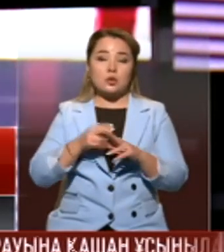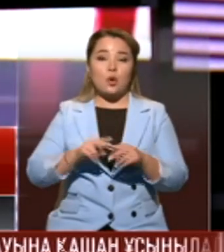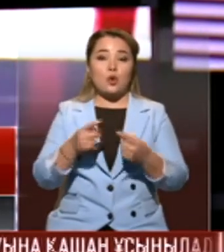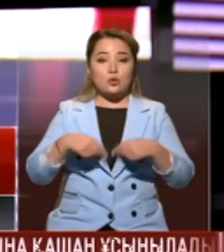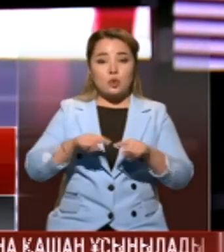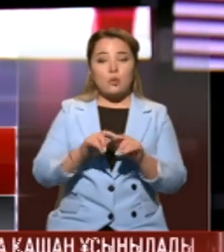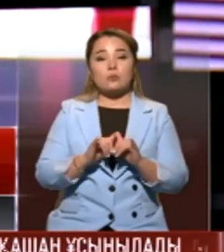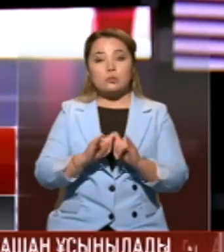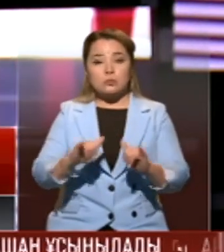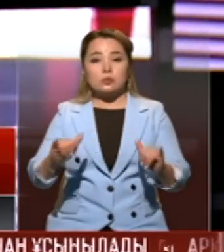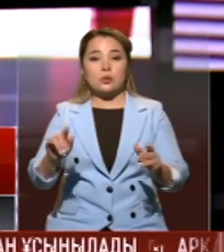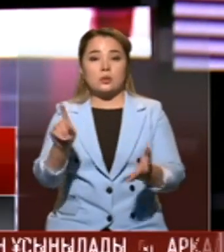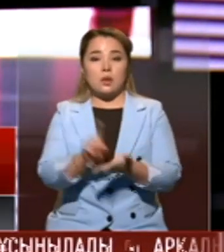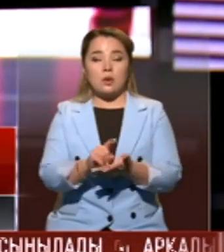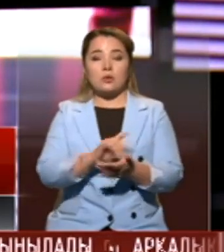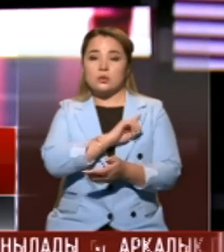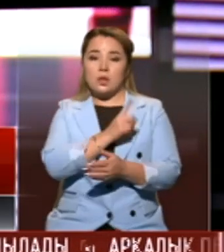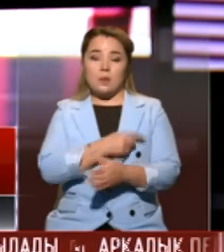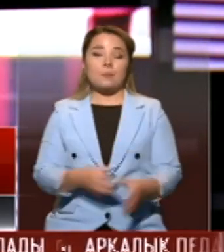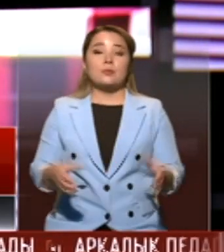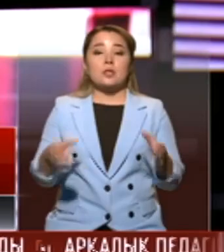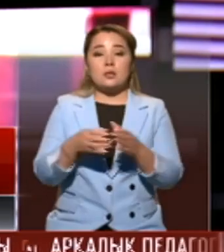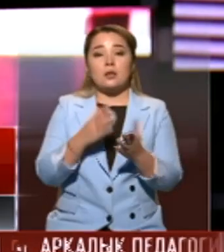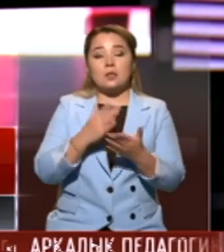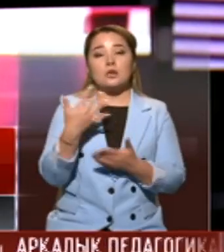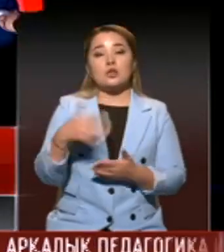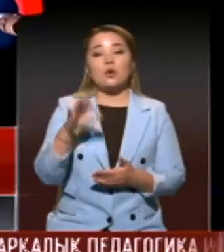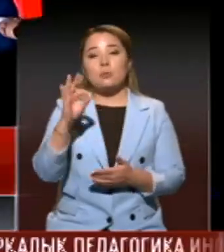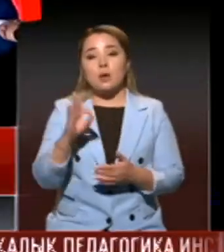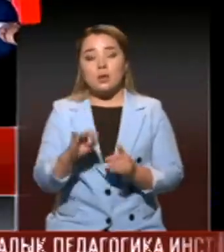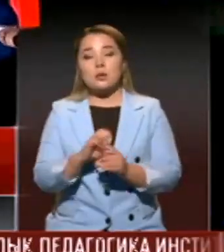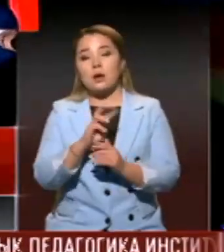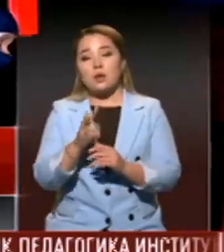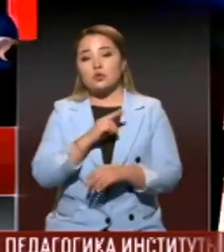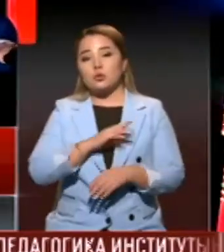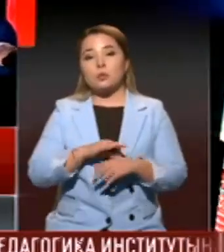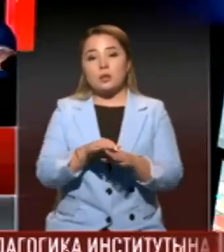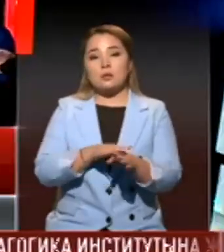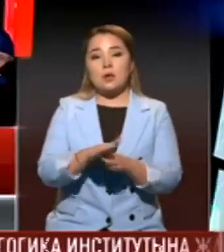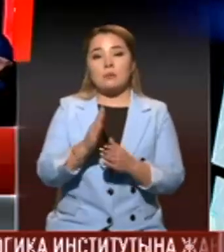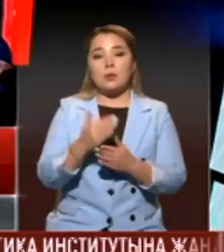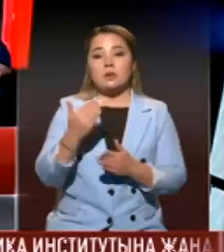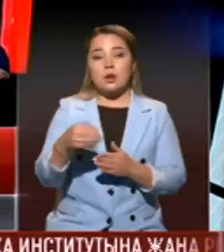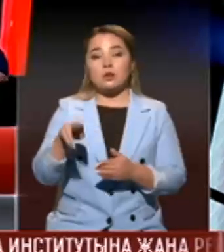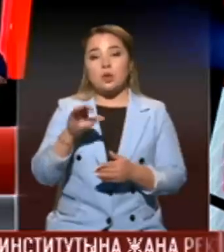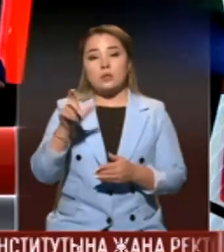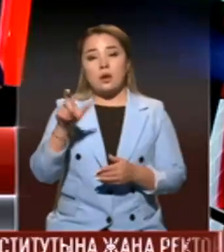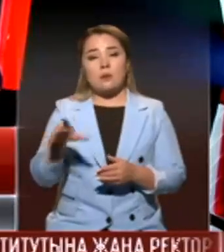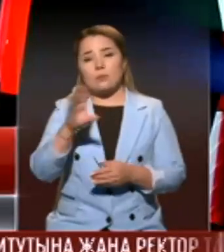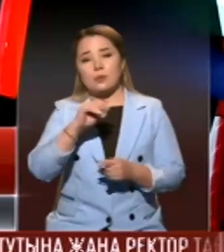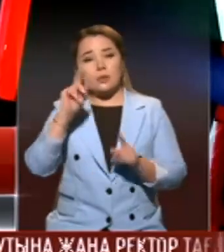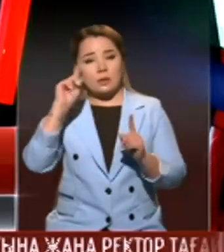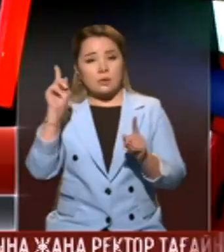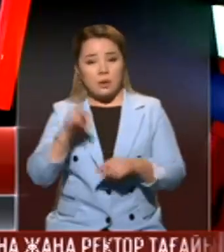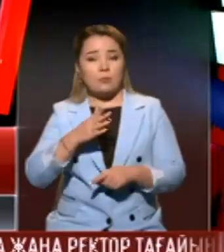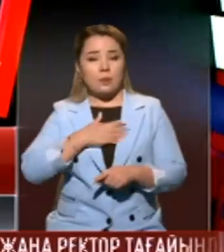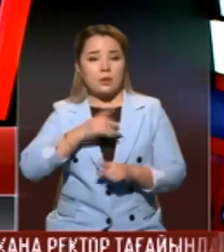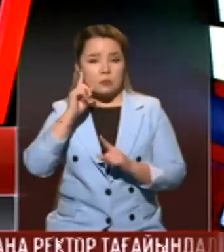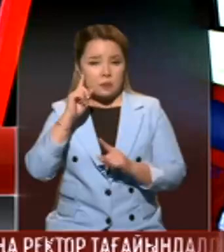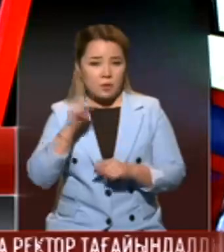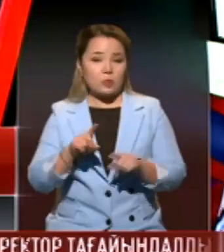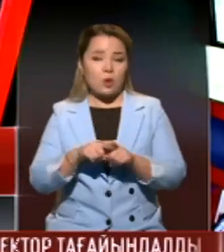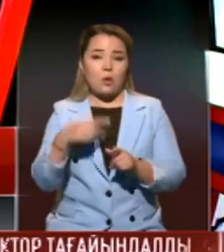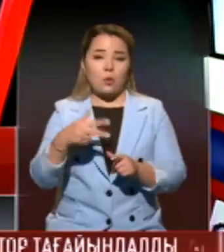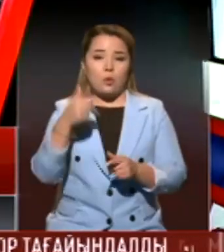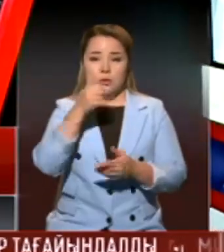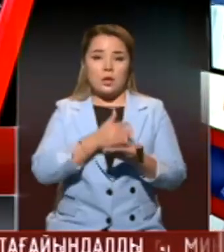ұйымдарға күшейіңдер, күшті болайық, бірігейік, 50%-дан артығын қамтиық деп. Бұл ағайынды досағаны барлығы біледі ғой енді. Мен де білем, ол